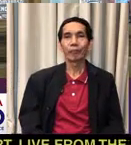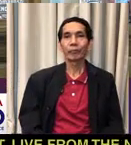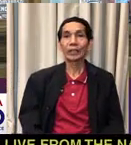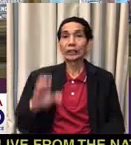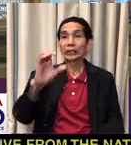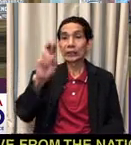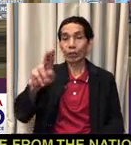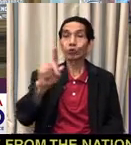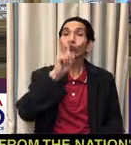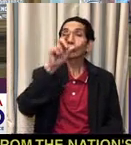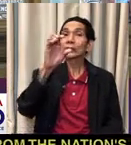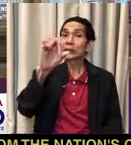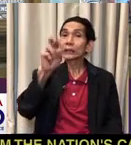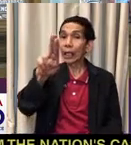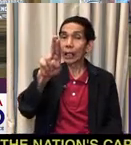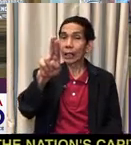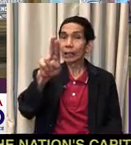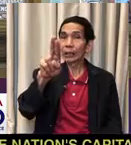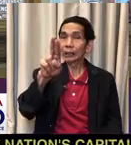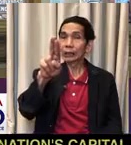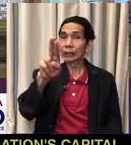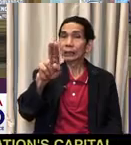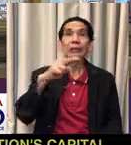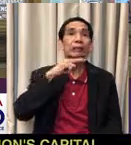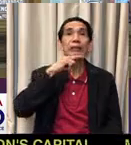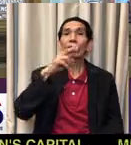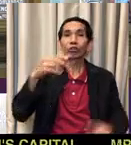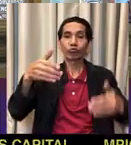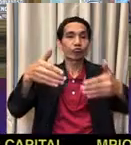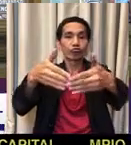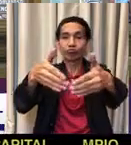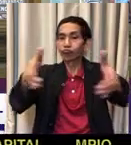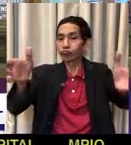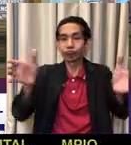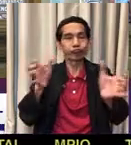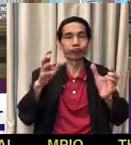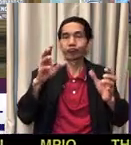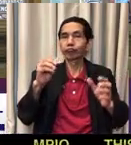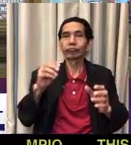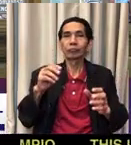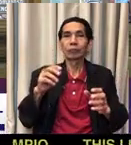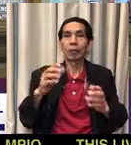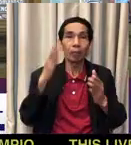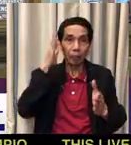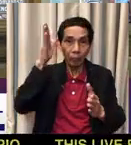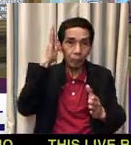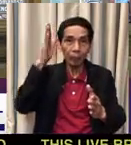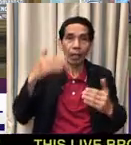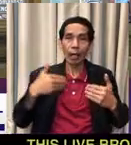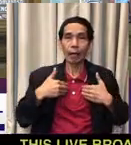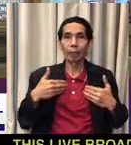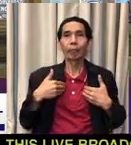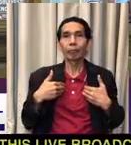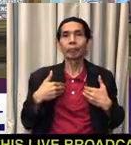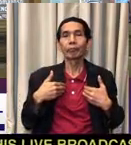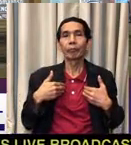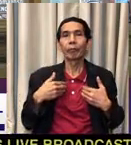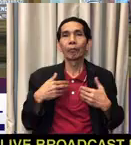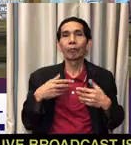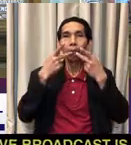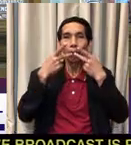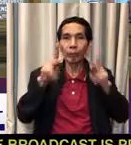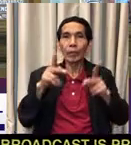Banyo, talagang banyo. Hindi portalet. Hindi portalet. Tapos baka magkaroon din tayo ng